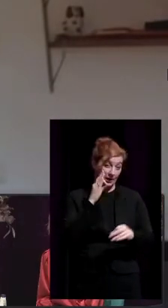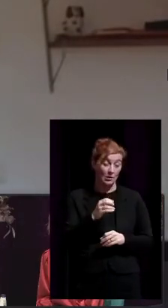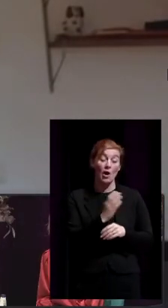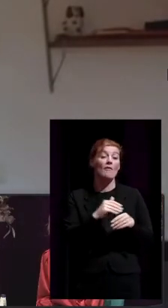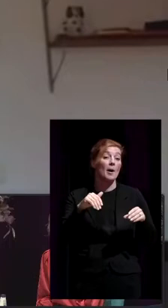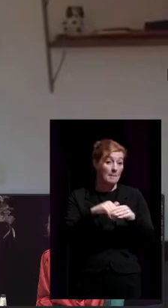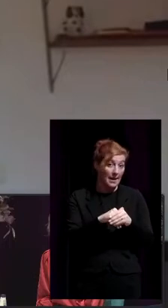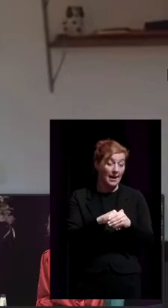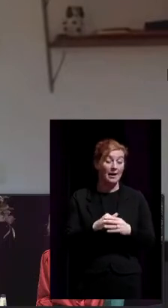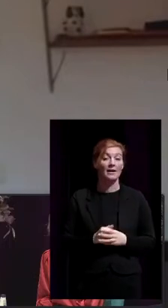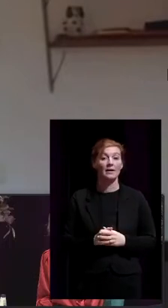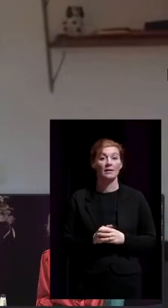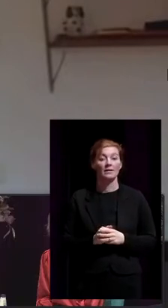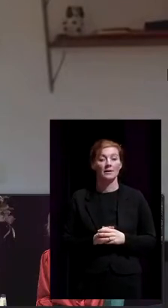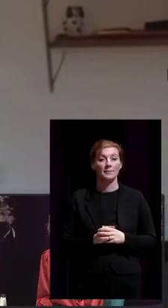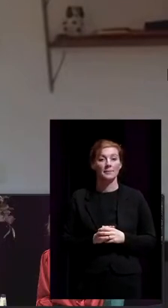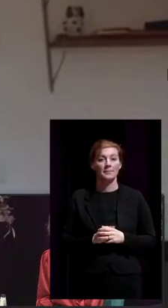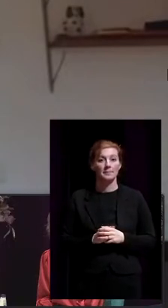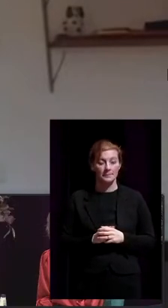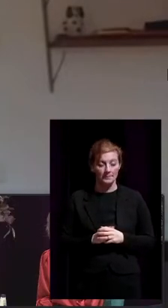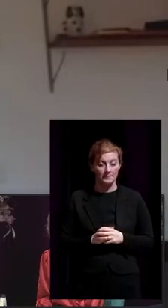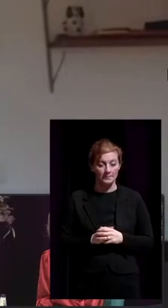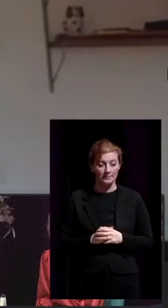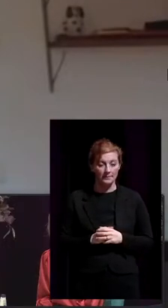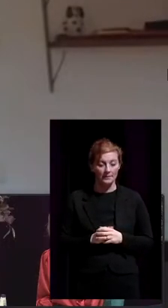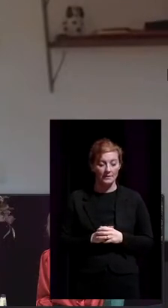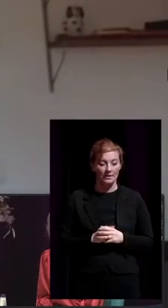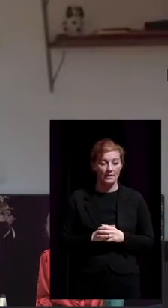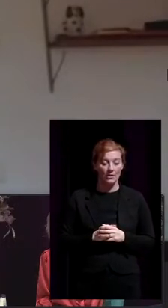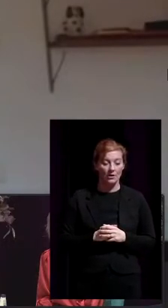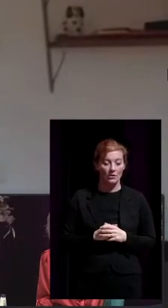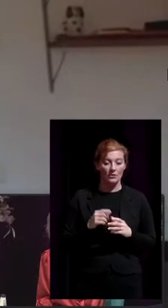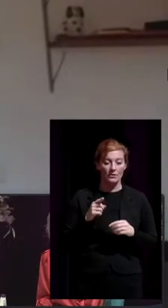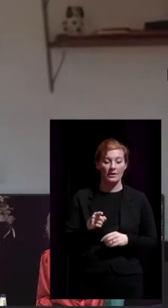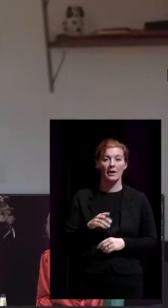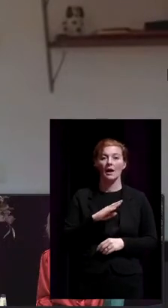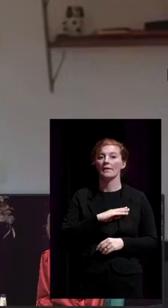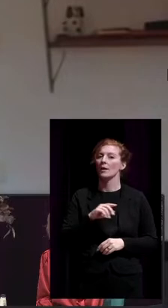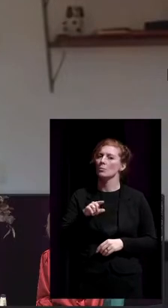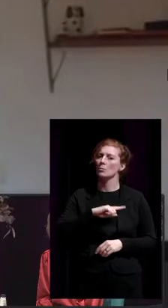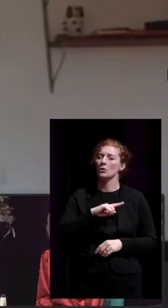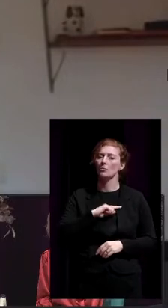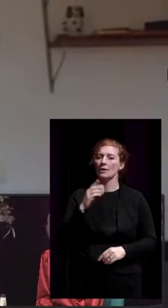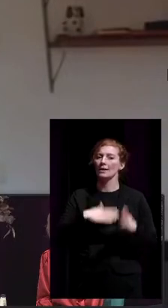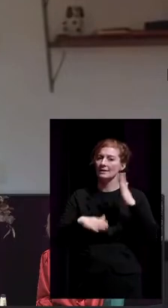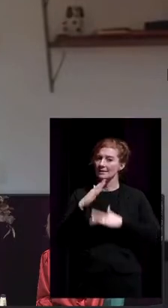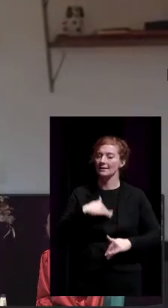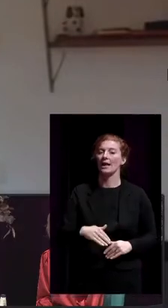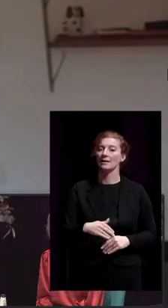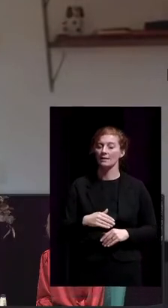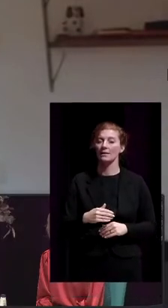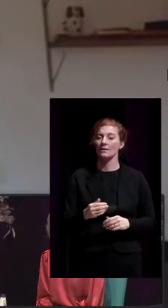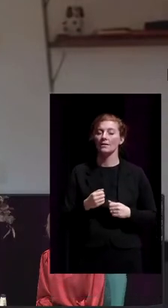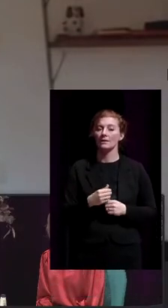Swedish Institute for Global Health Transformation. Men vi hade ett väldigt intressant och givande samtal med bland